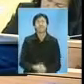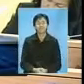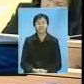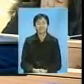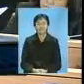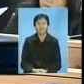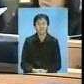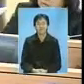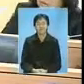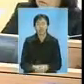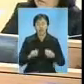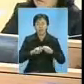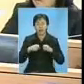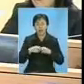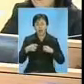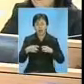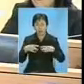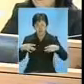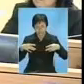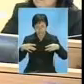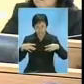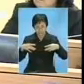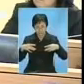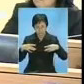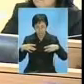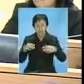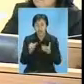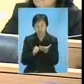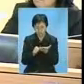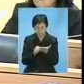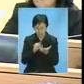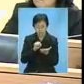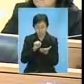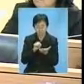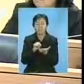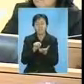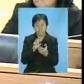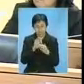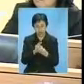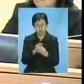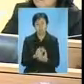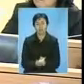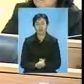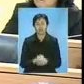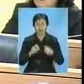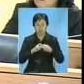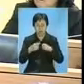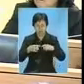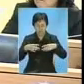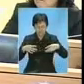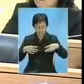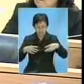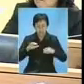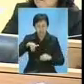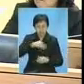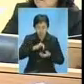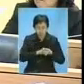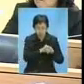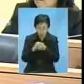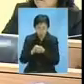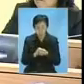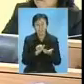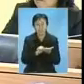คำว่าความขัดแย้งอาจจะตรงกว่าและเรากำลังพูดเรื่องการออกจากความขัดแย้งร่วมกัน